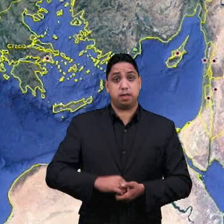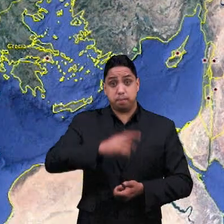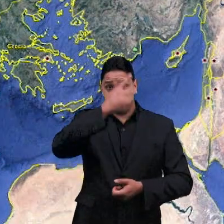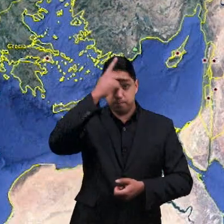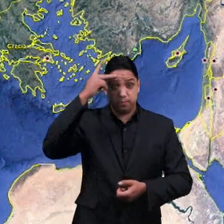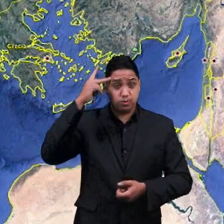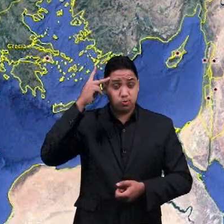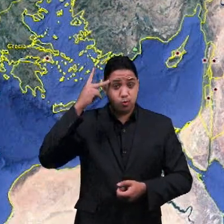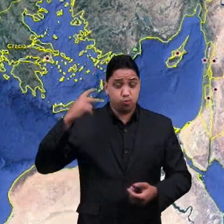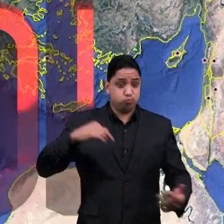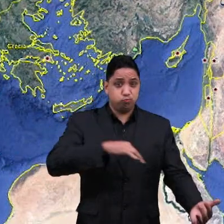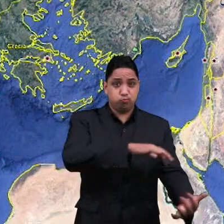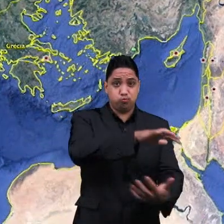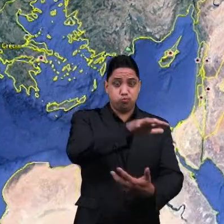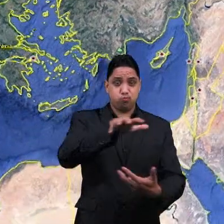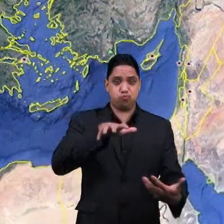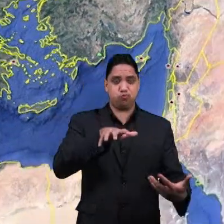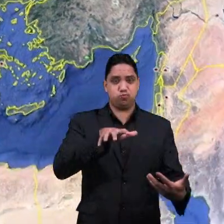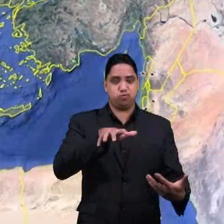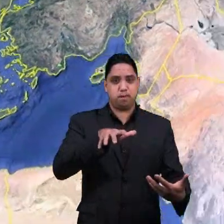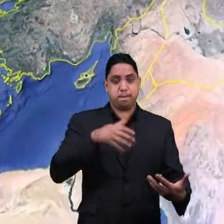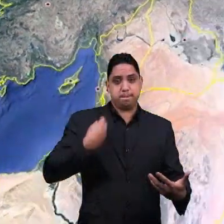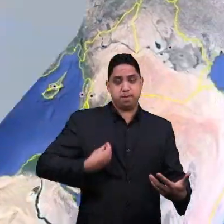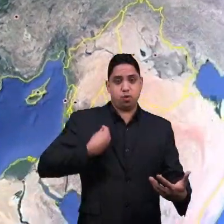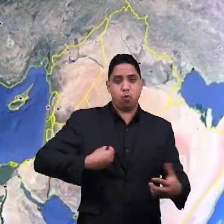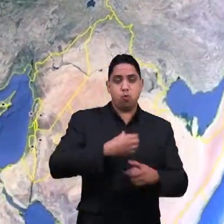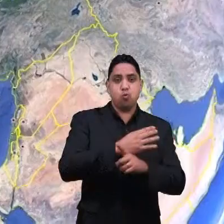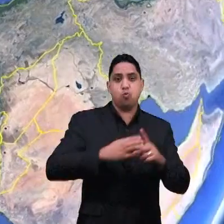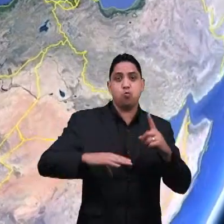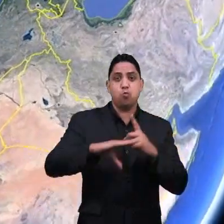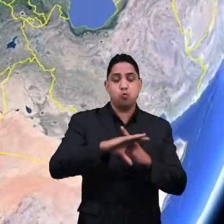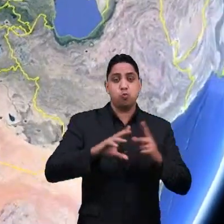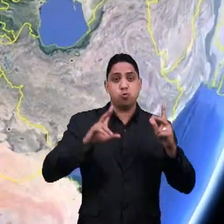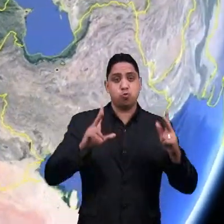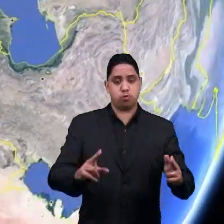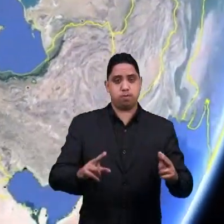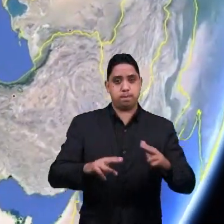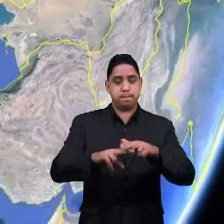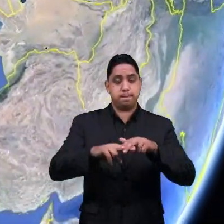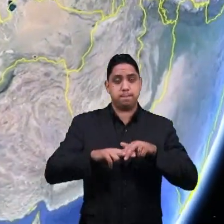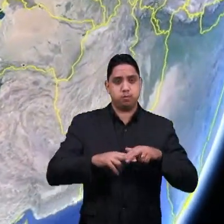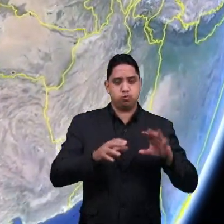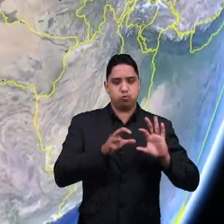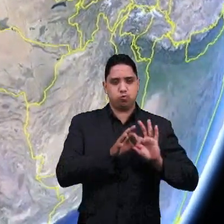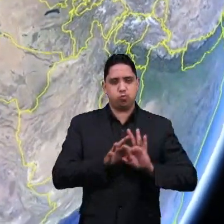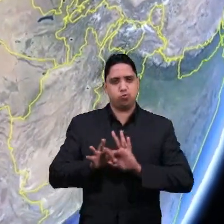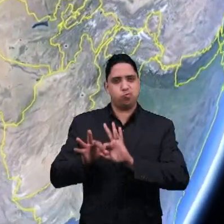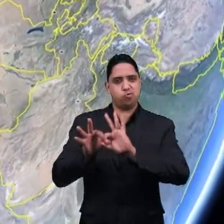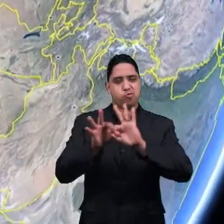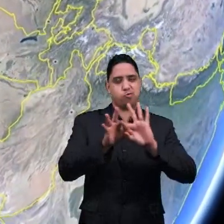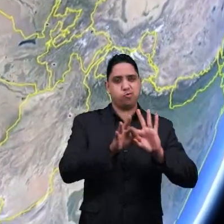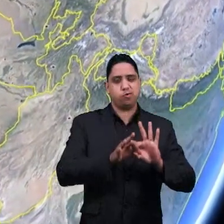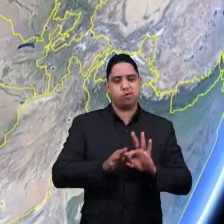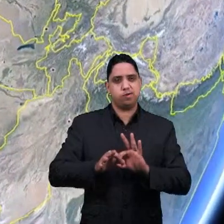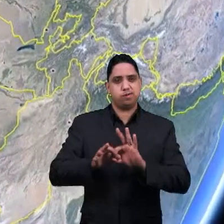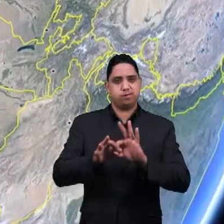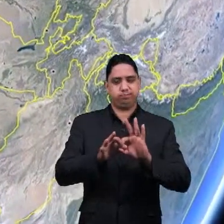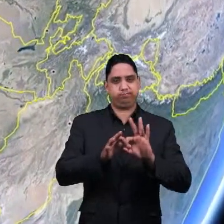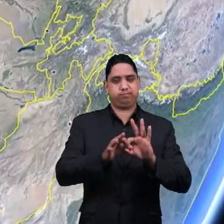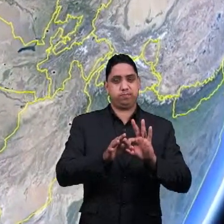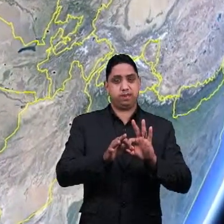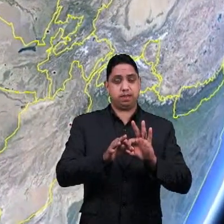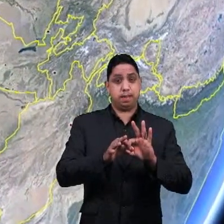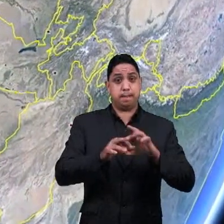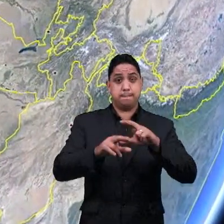Des frères et sœurs de toutes les parties du monde participent d'un même culte, ensemble et dans un même corps, dans un